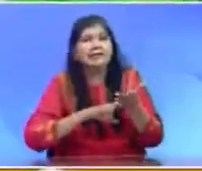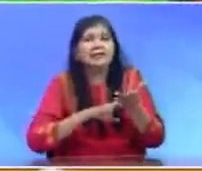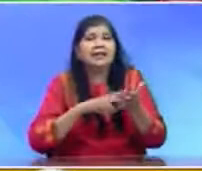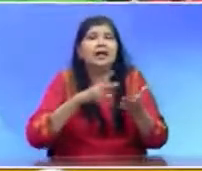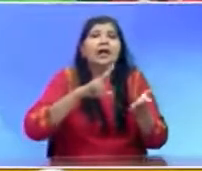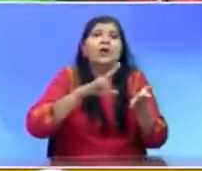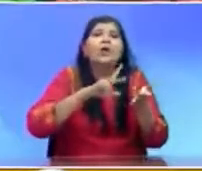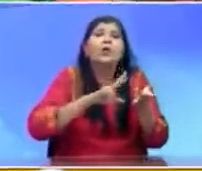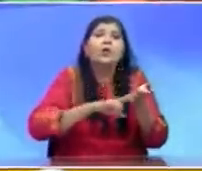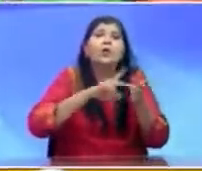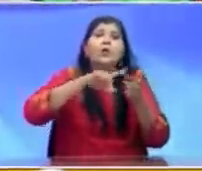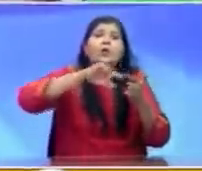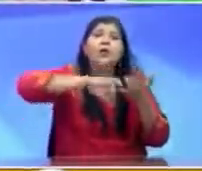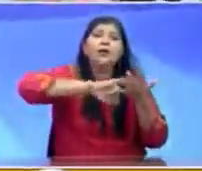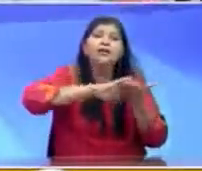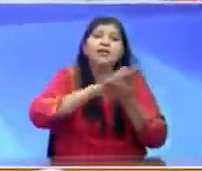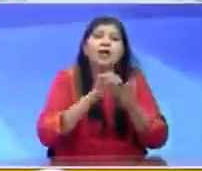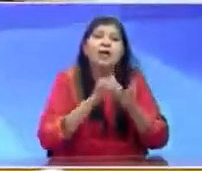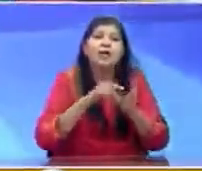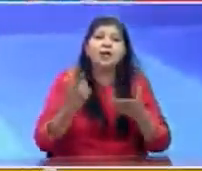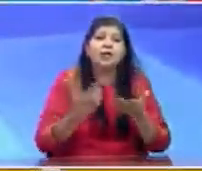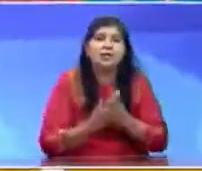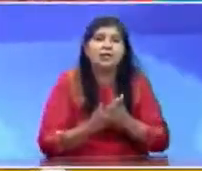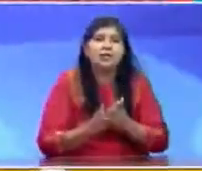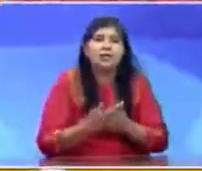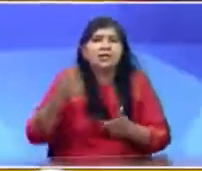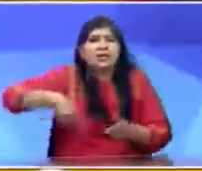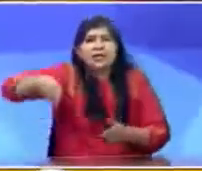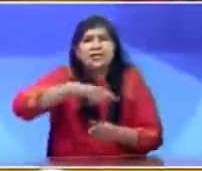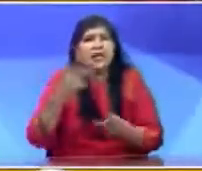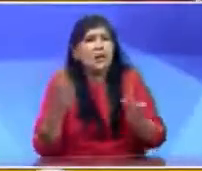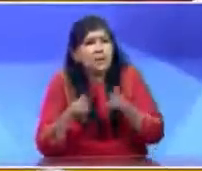शुक्ल चतुर्दशी को सियावा का मेला